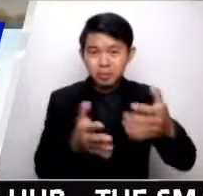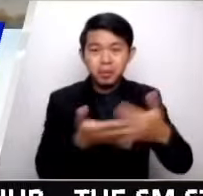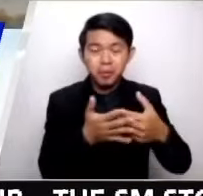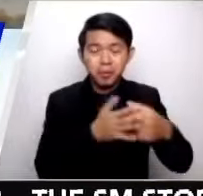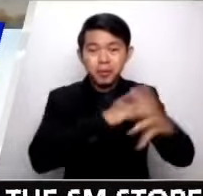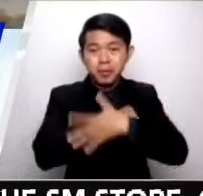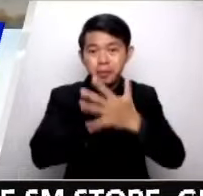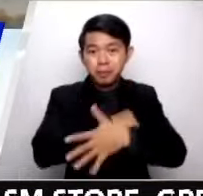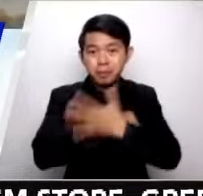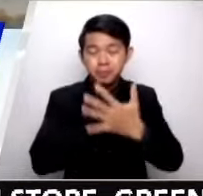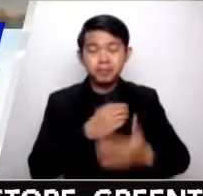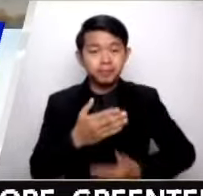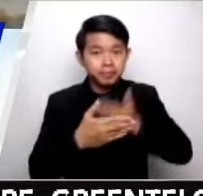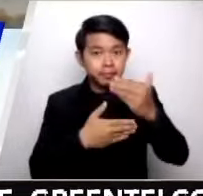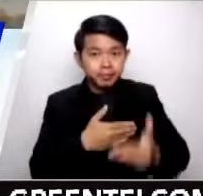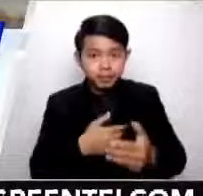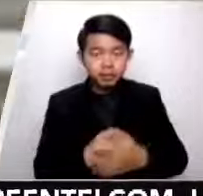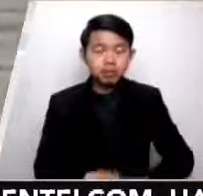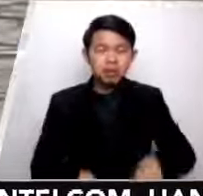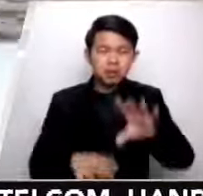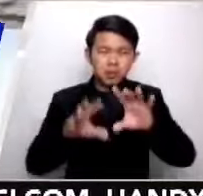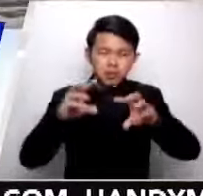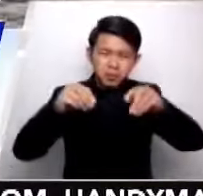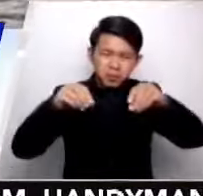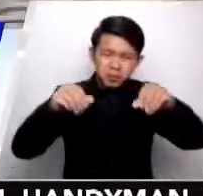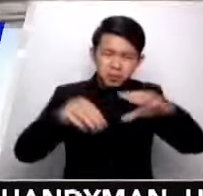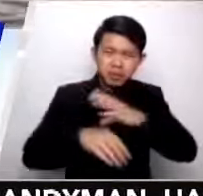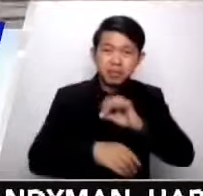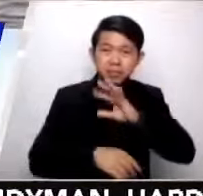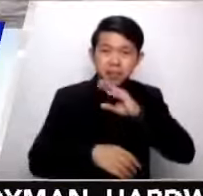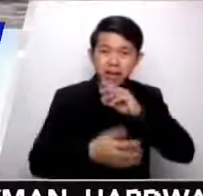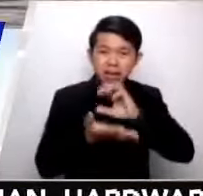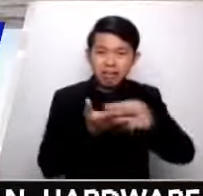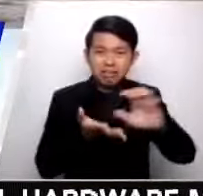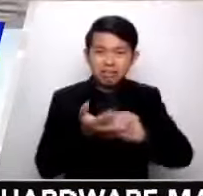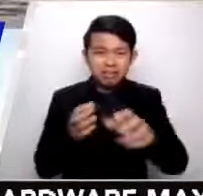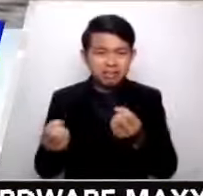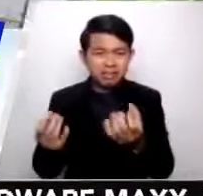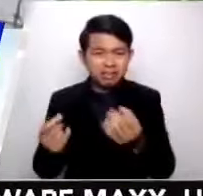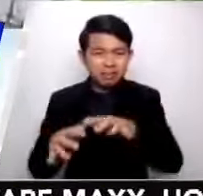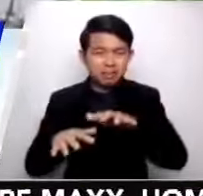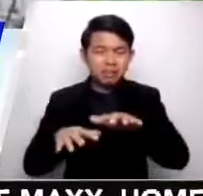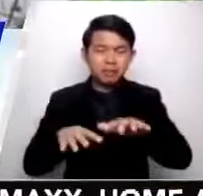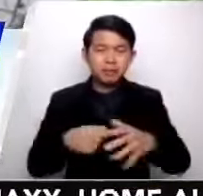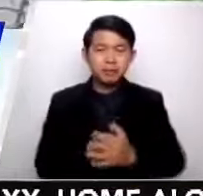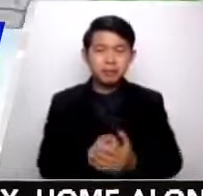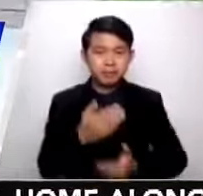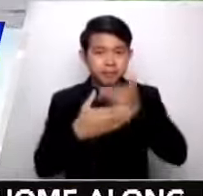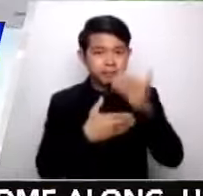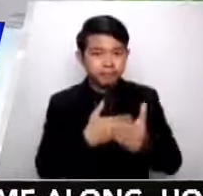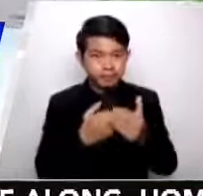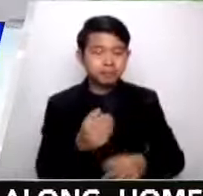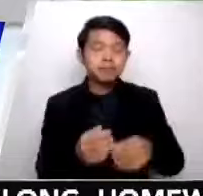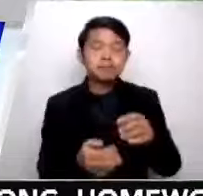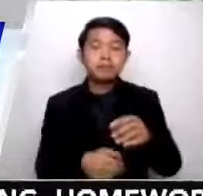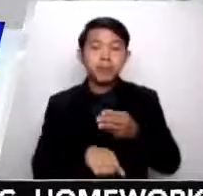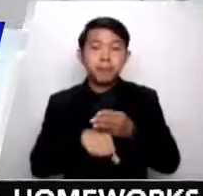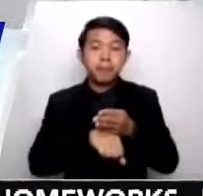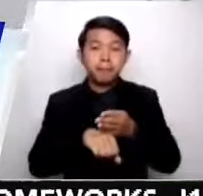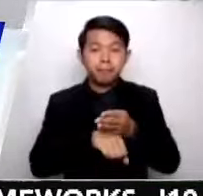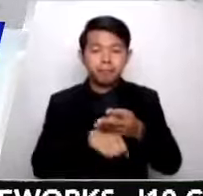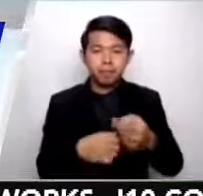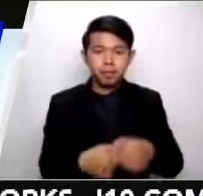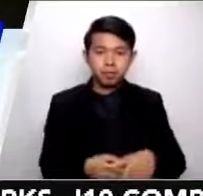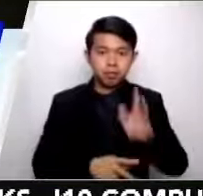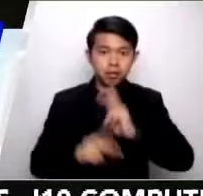ang buhangin at mga basura sa Baywalk. Sa Almacen, sa Hermosa, Bataan, nagbabangka na ang mga binahang